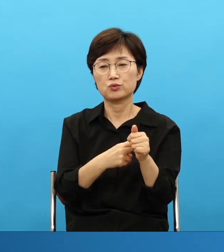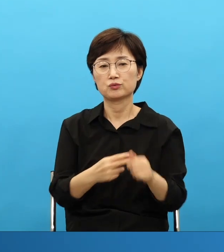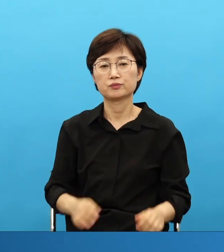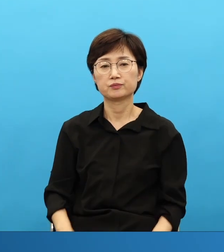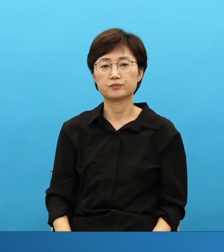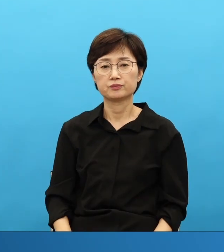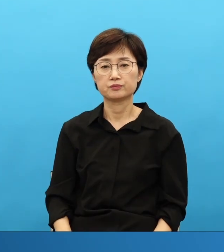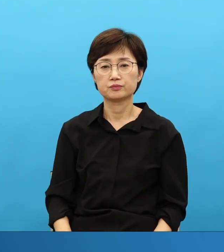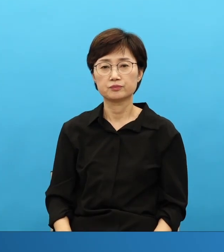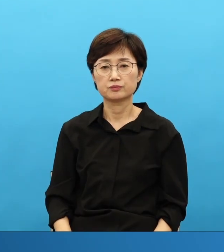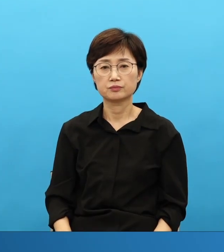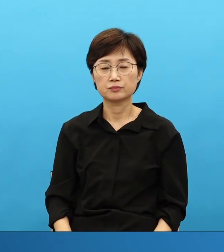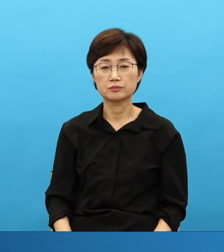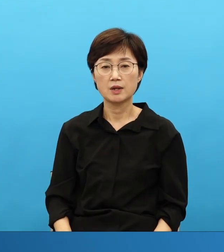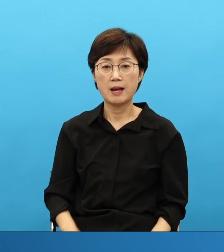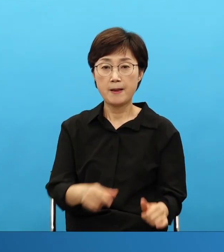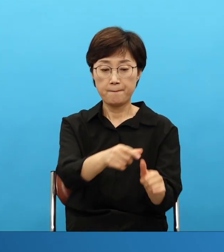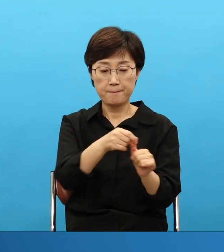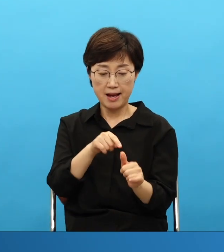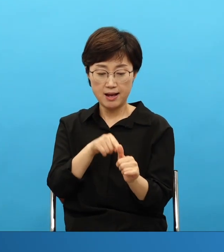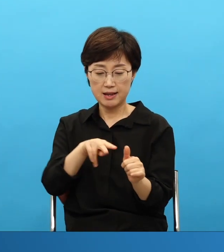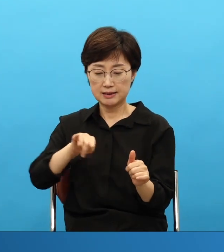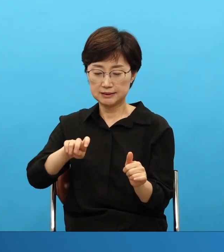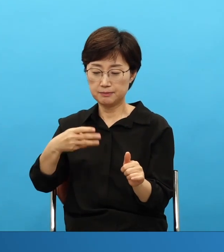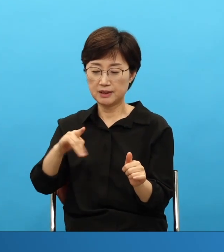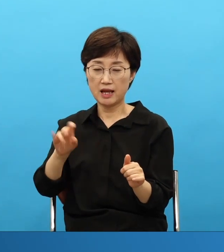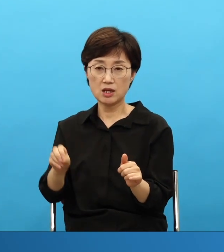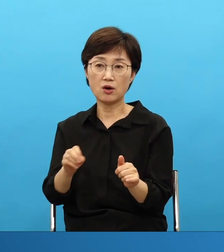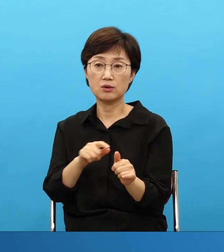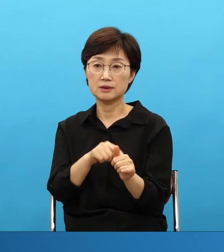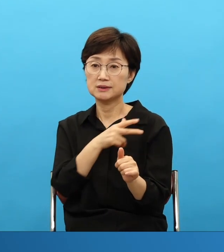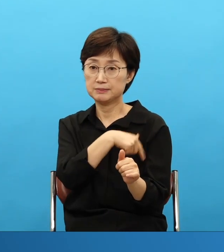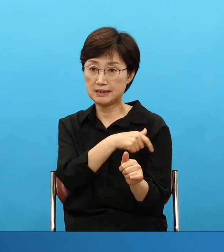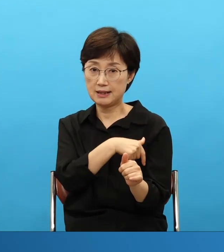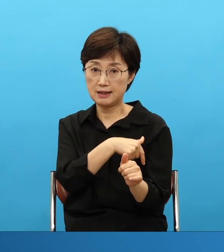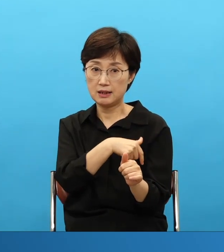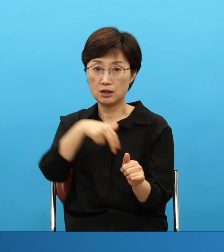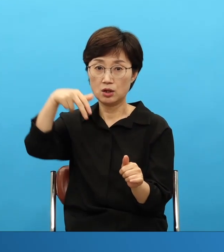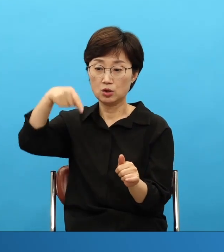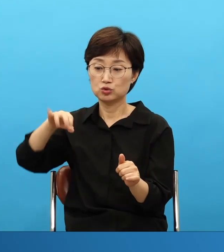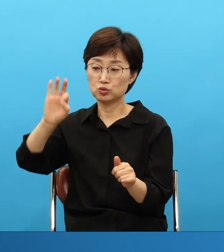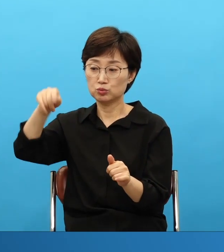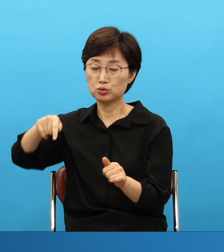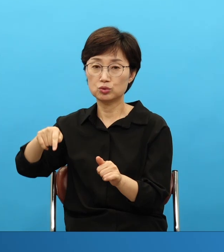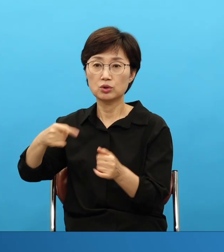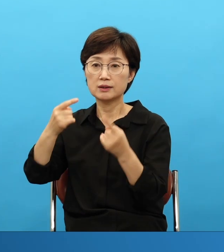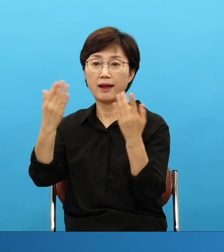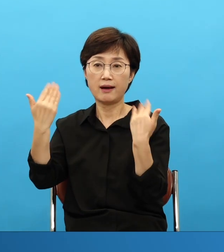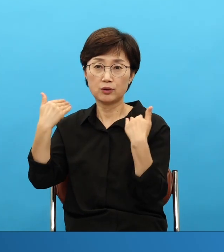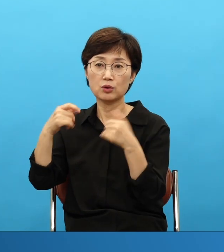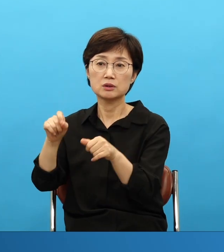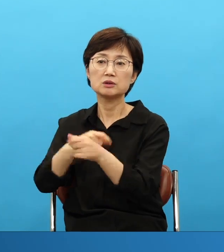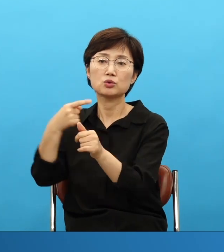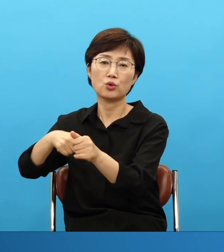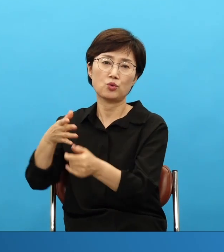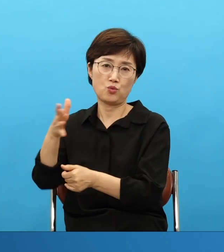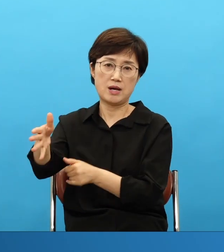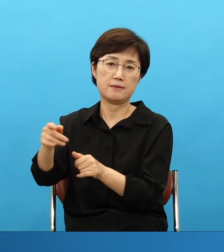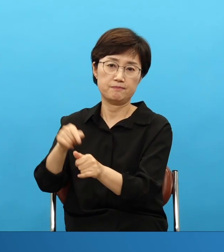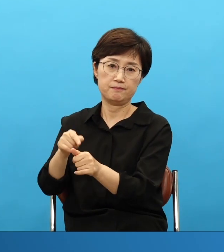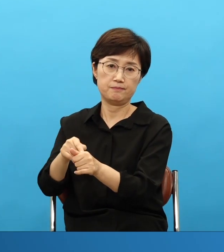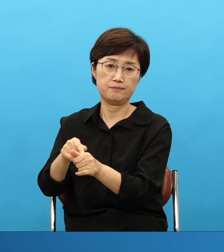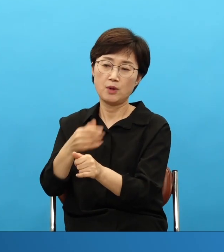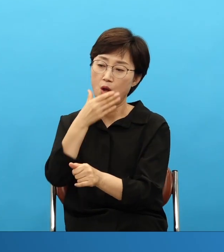13회 렘런트 망대로 세워진 심태영 집사는 중부대학교 특수교육학과 교수로 복음으로 스포츠